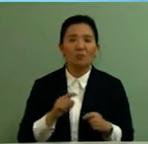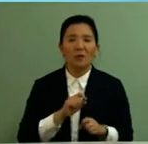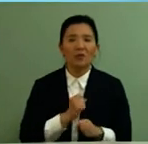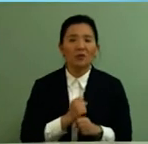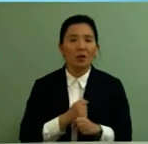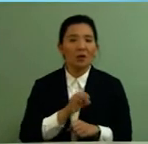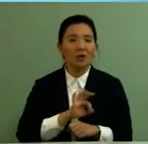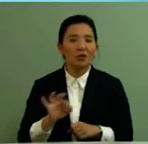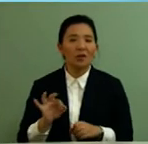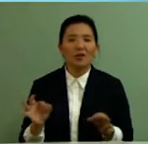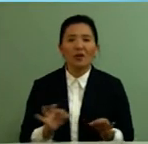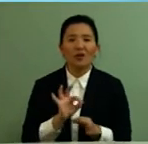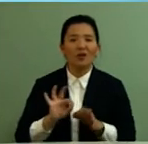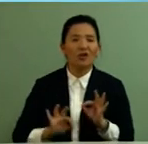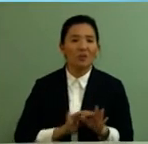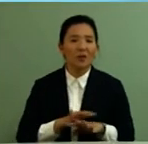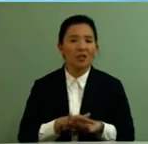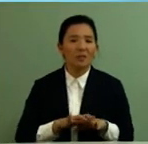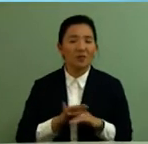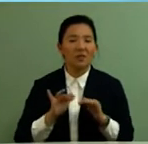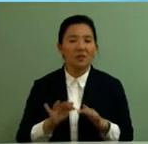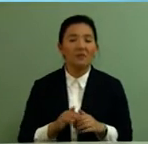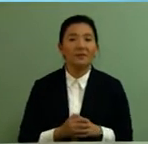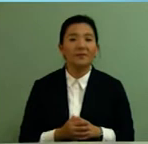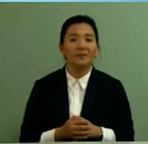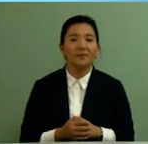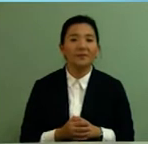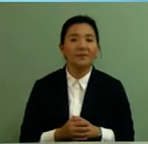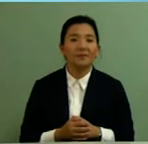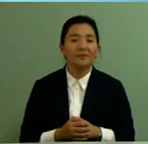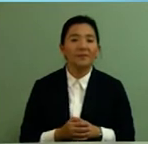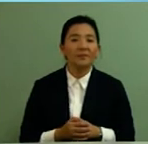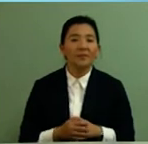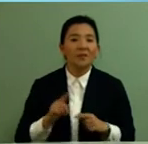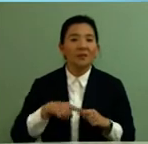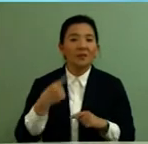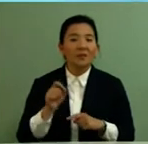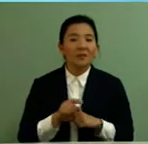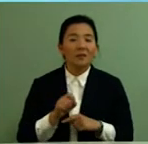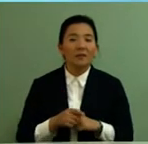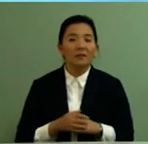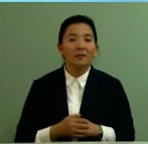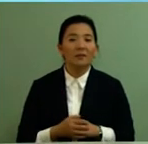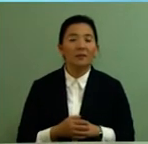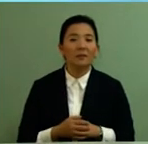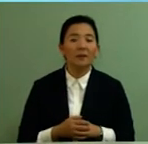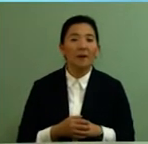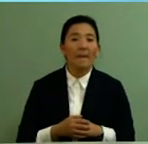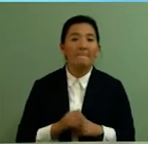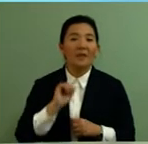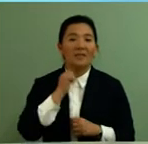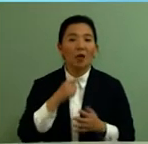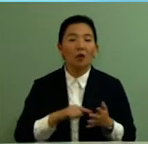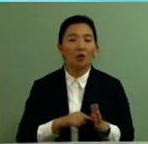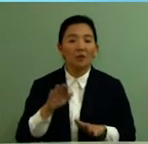решать. Не надо никаких лишних математических действий. Следующая задача. Материальная